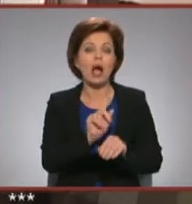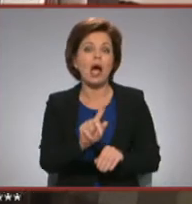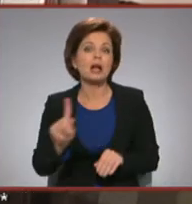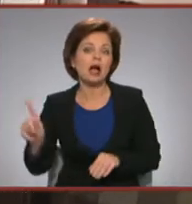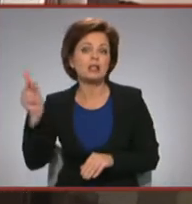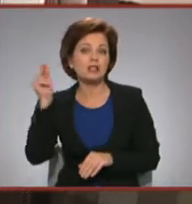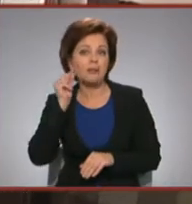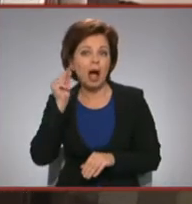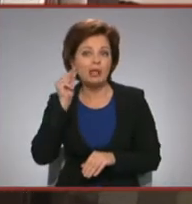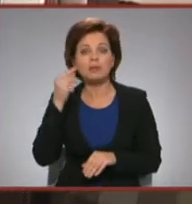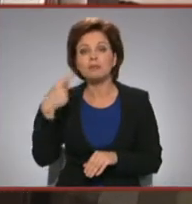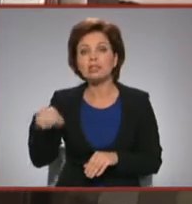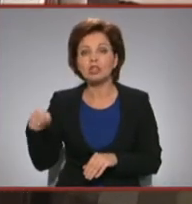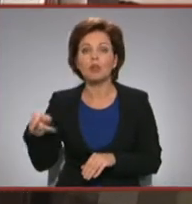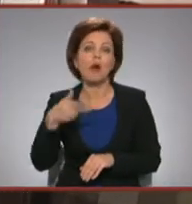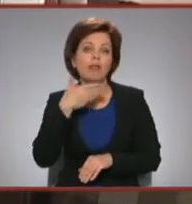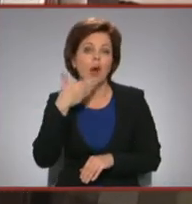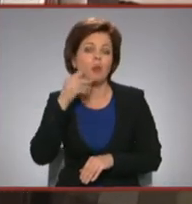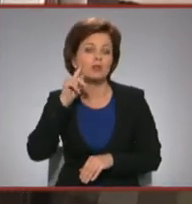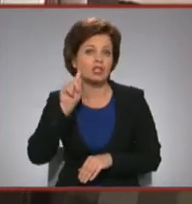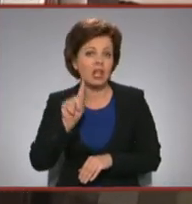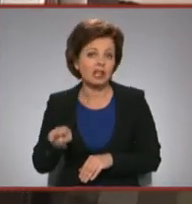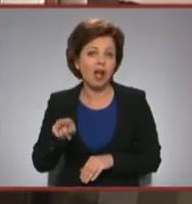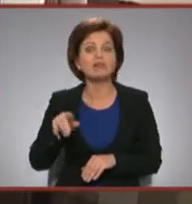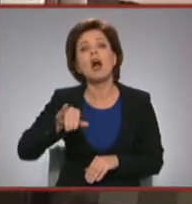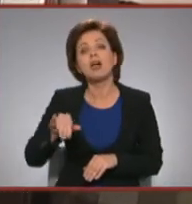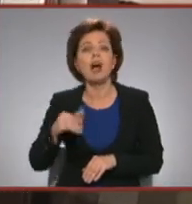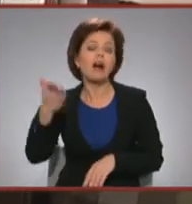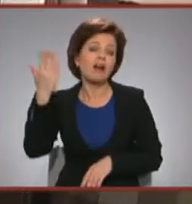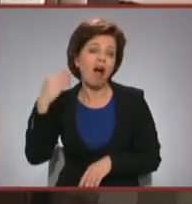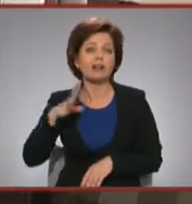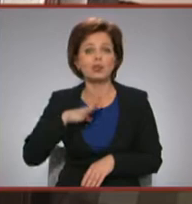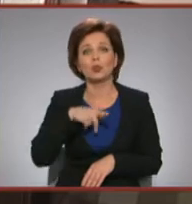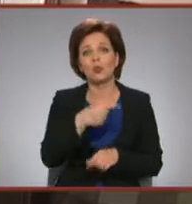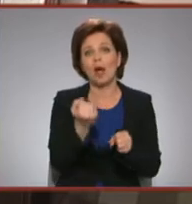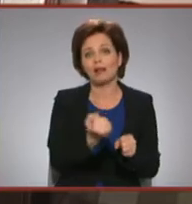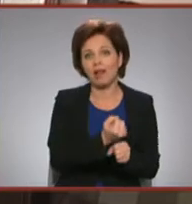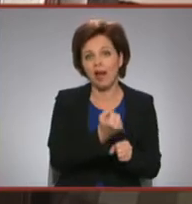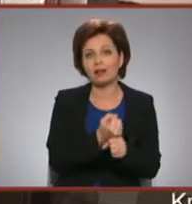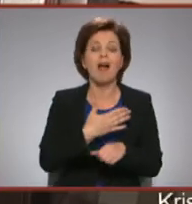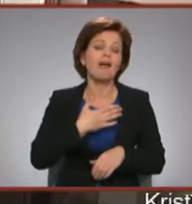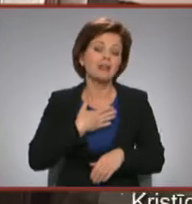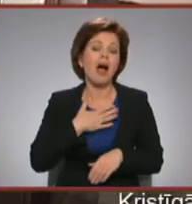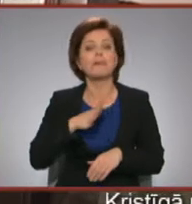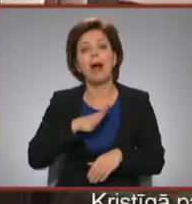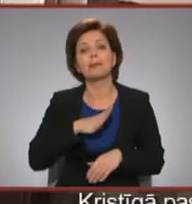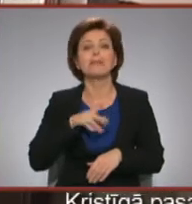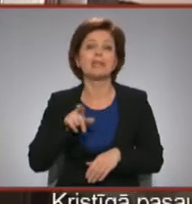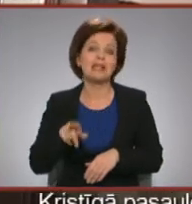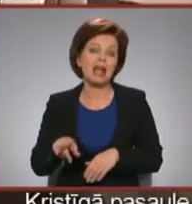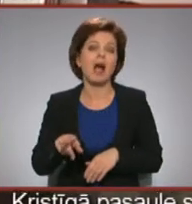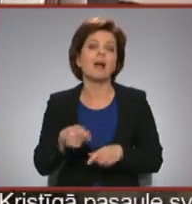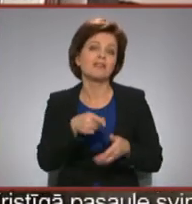kaut ko citu, ko viņš nav zinājis. Vai arī, jā, es kādreiz to darīju, jā, man tā bija. Tas